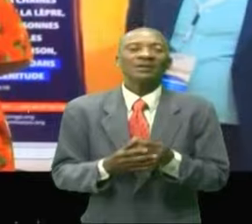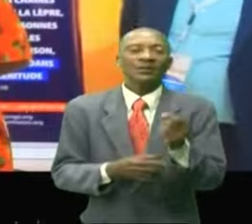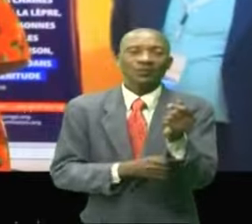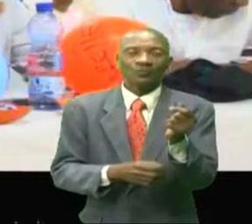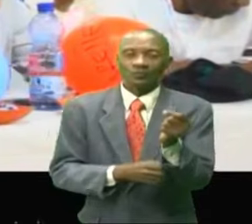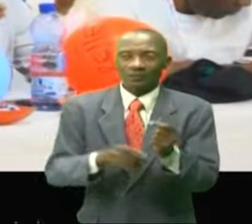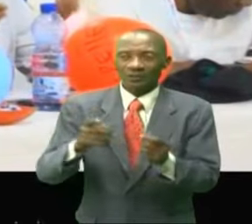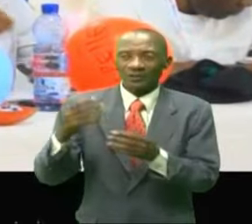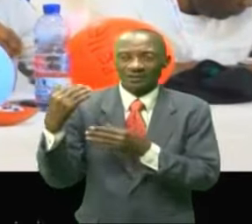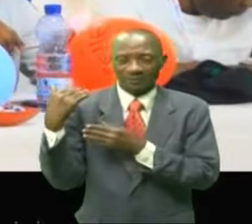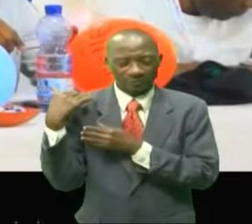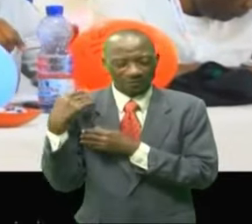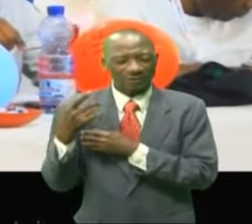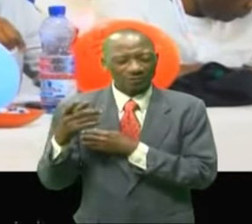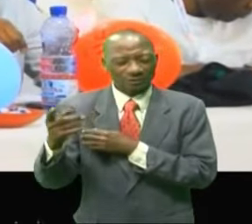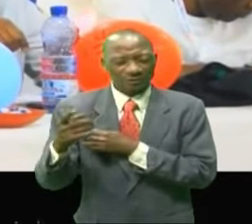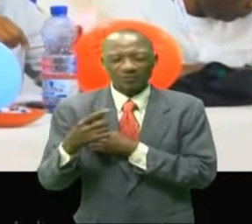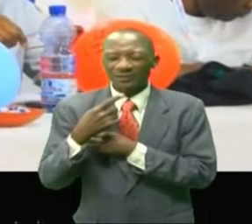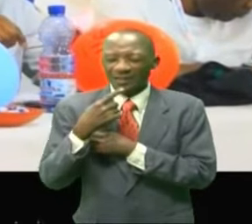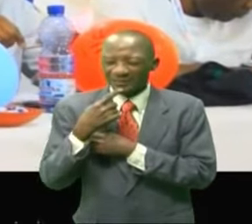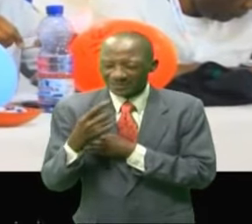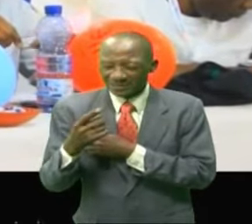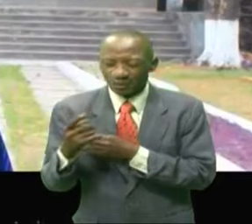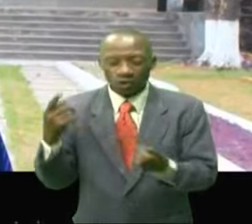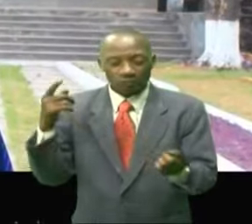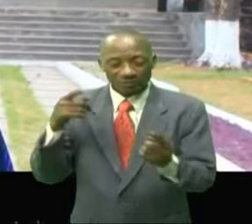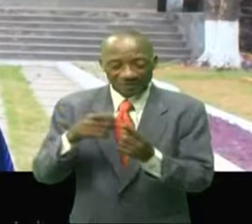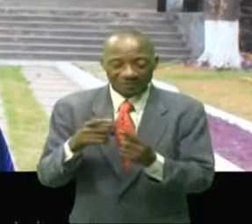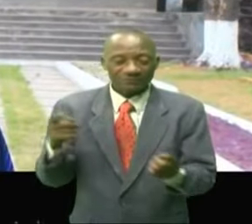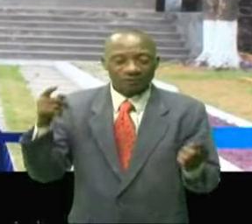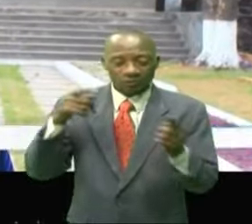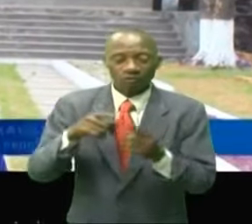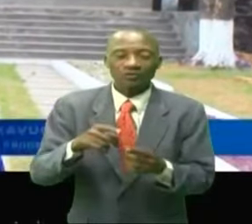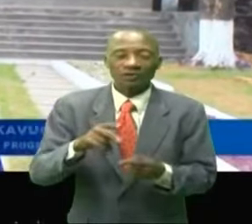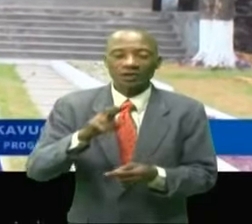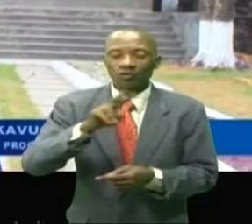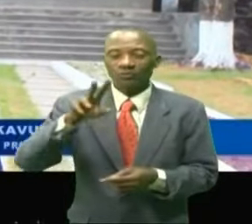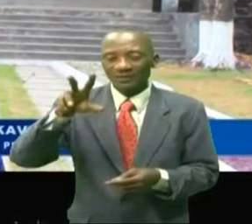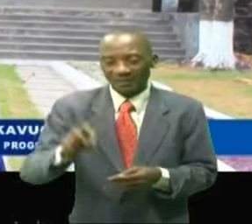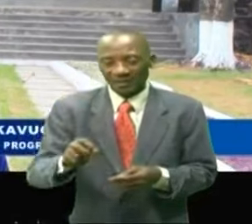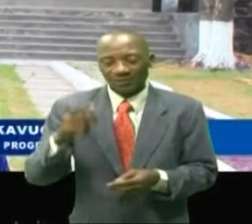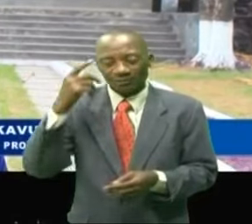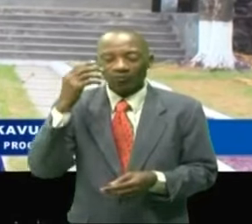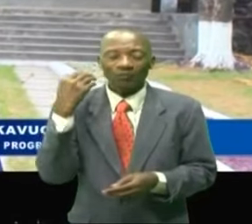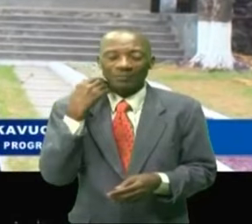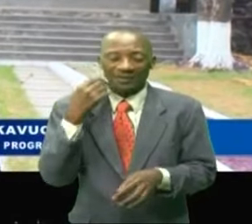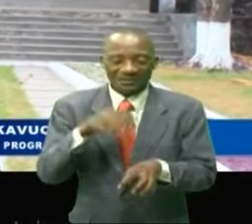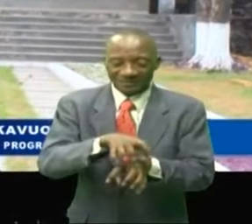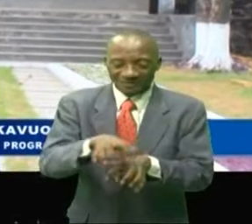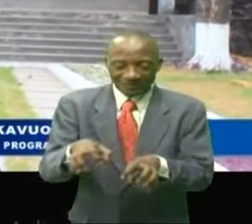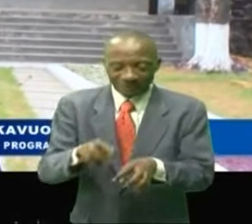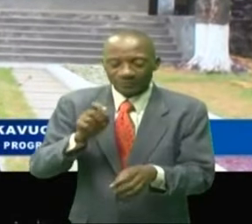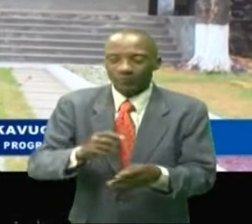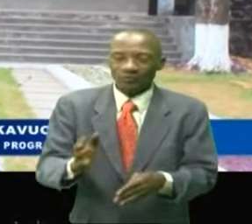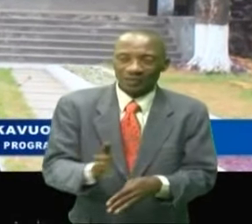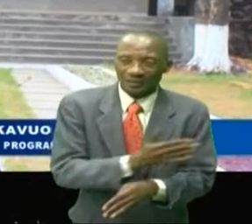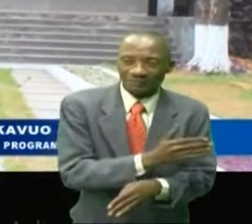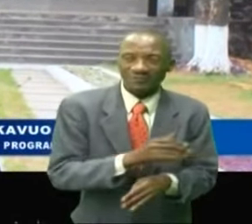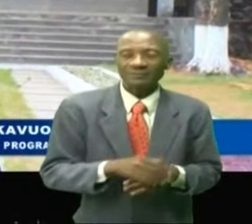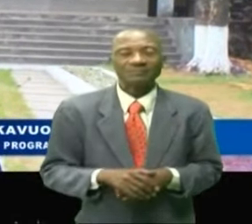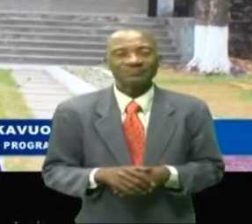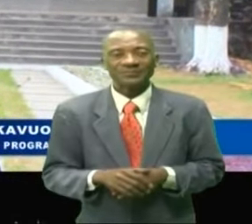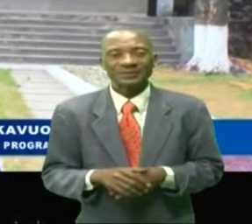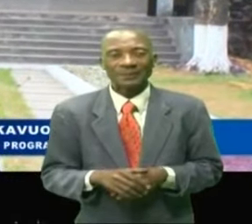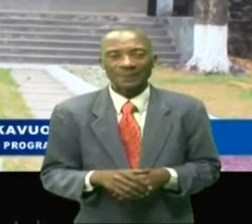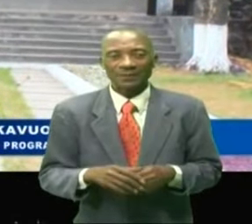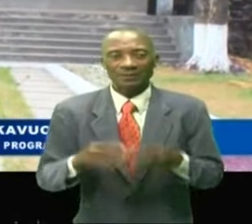en 2030. On a constaté que la lèpre n'est pas suffisamment connue et tant qu'on ne connaît pas un problème, c'est difficile d'en